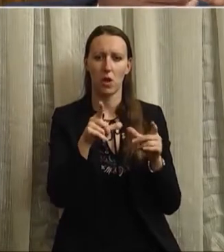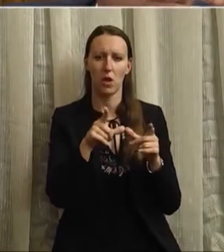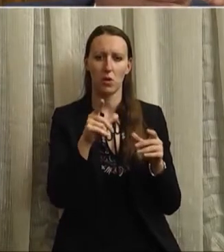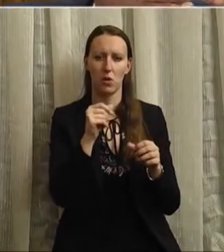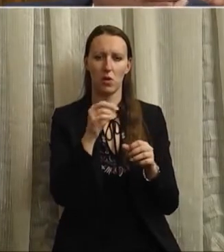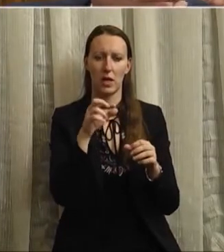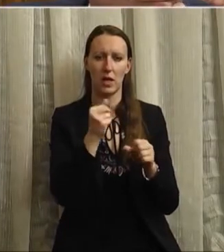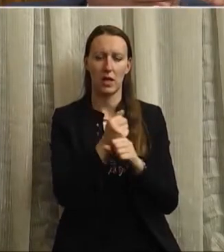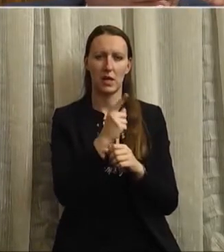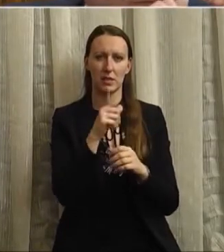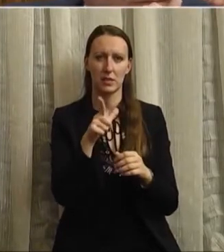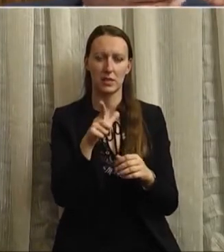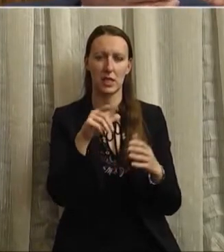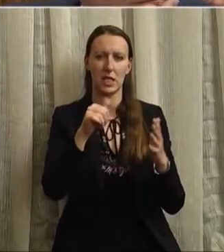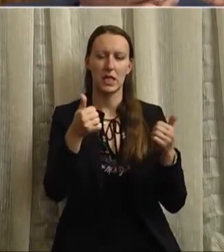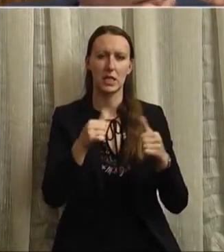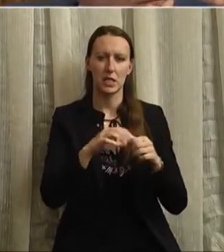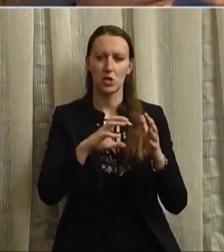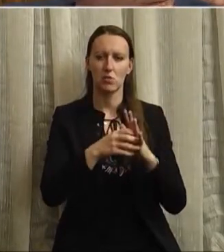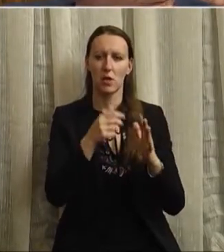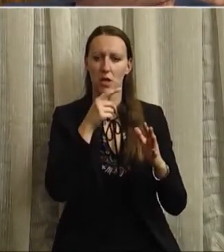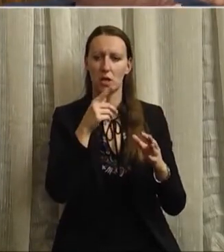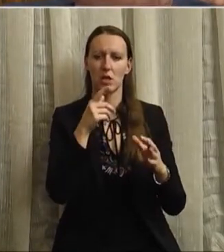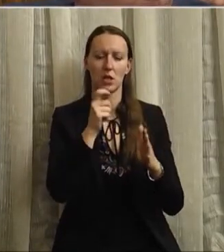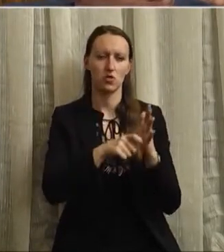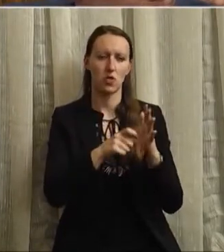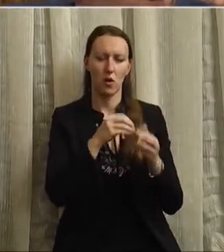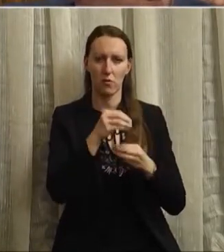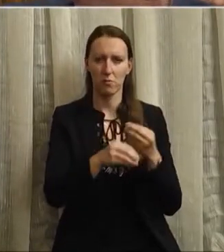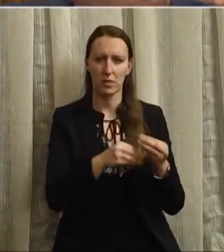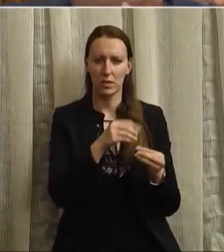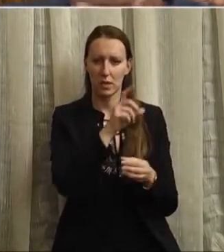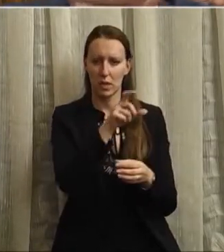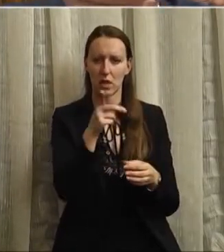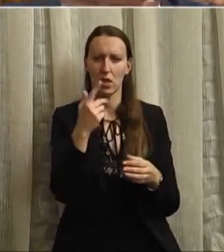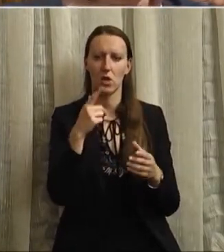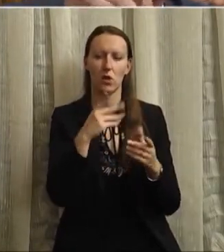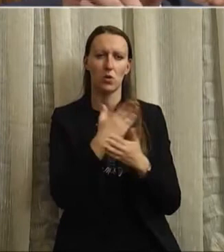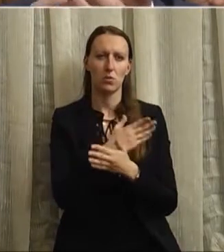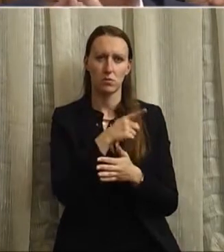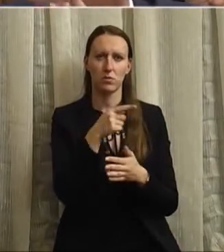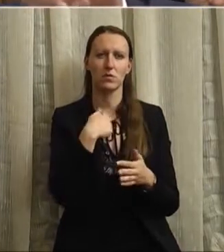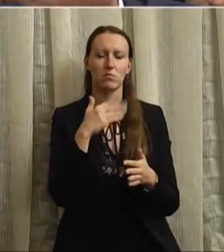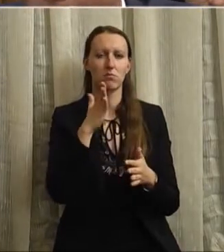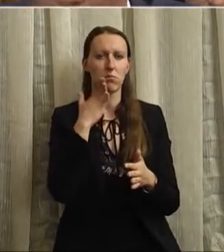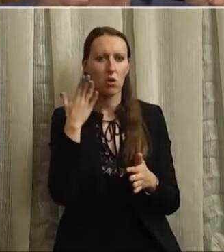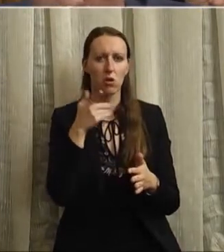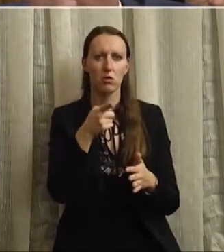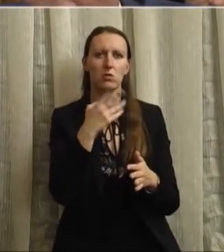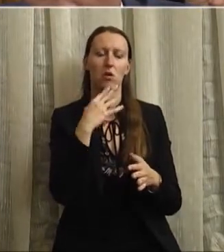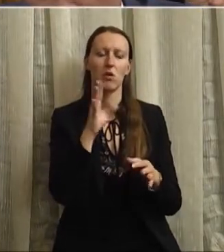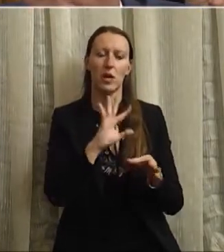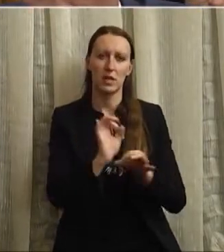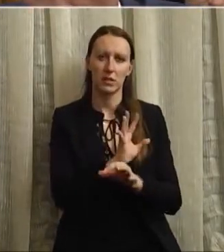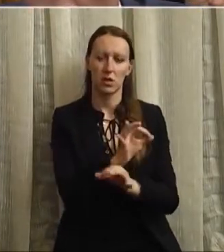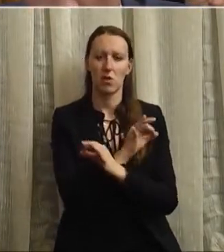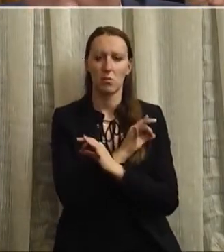egzilu Istarske županije te članovi obitelji žrtava. Uz dužni pijetet koji iskazujemo nesretno